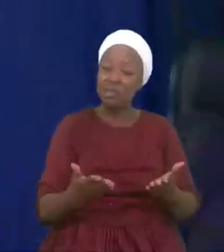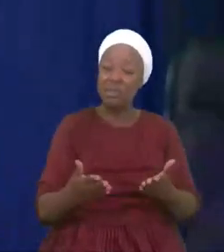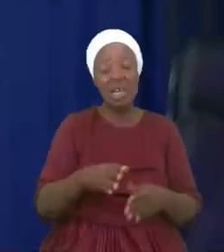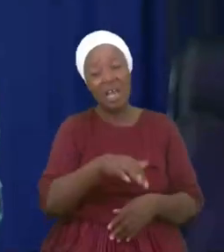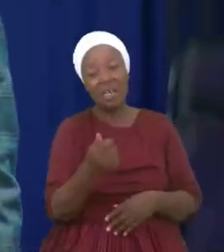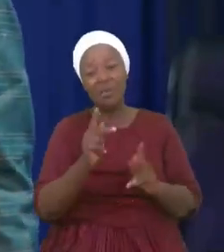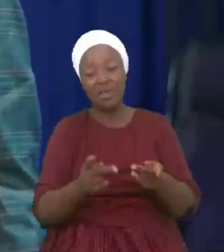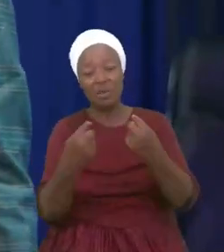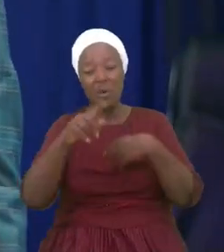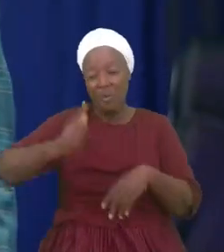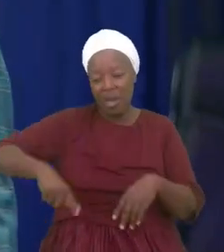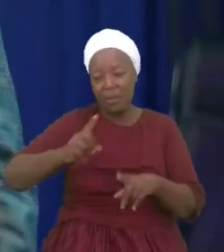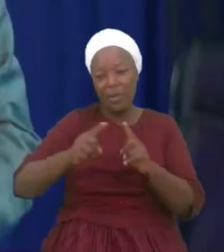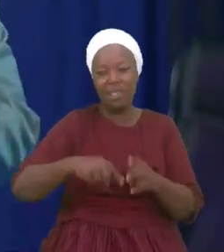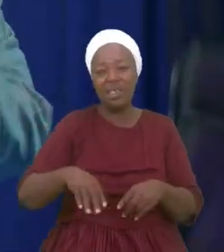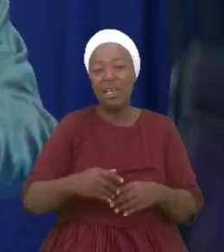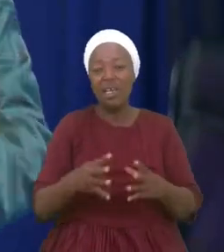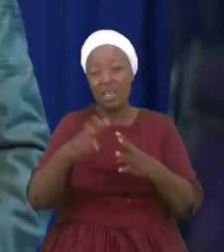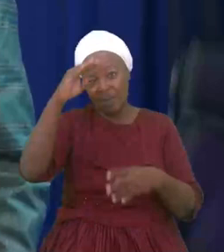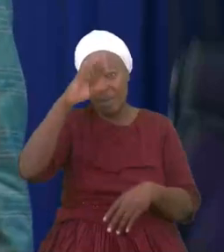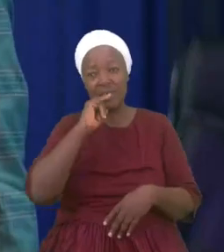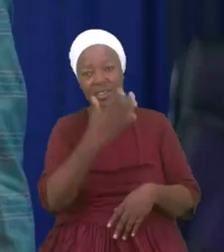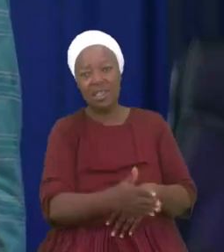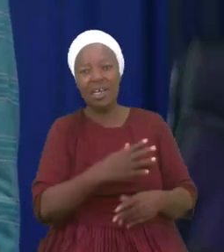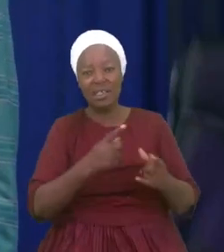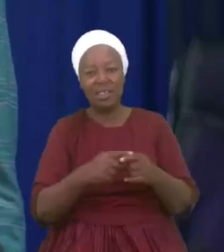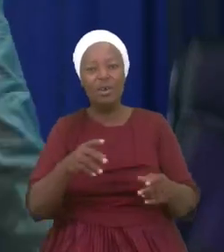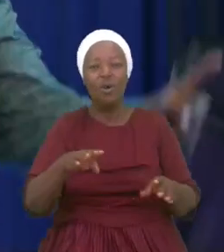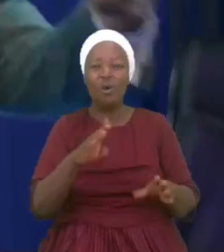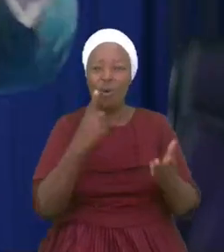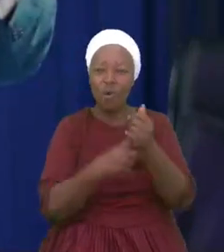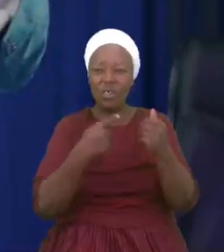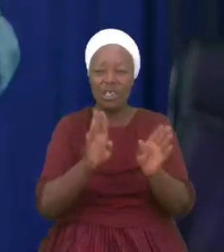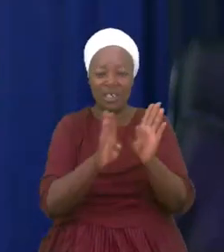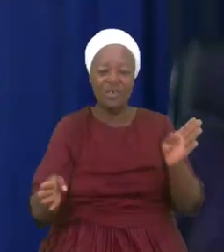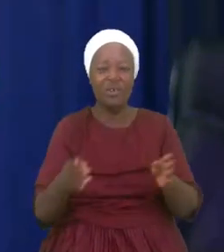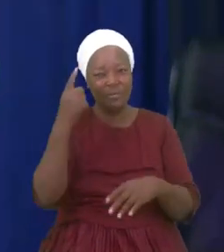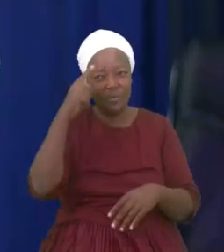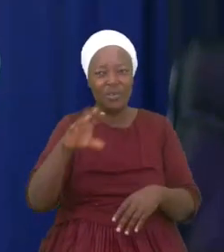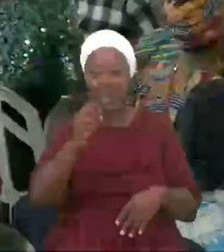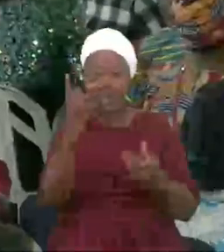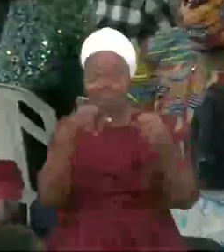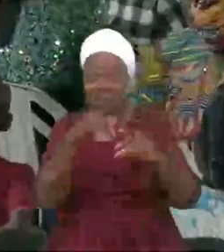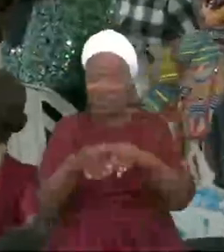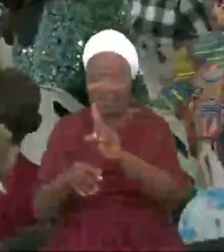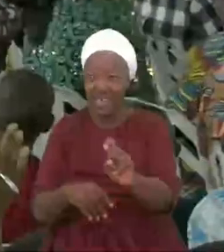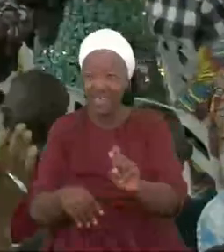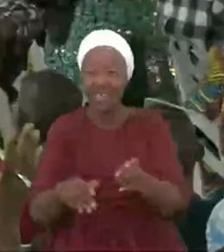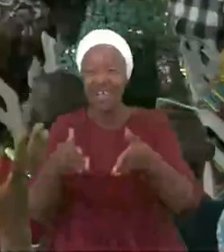on ferme la porte et on pourra même laisser la porte que a pourvu